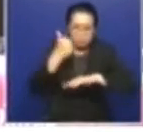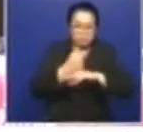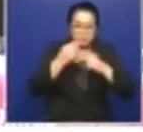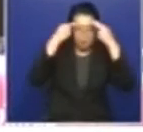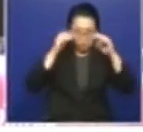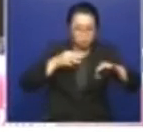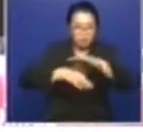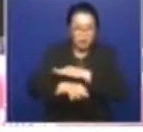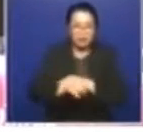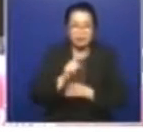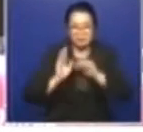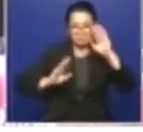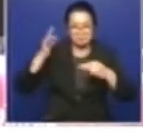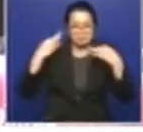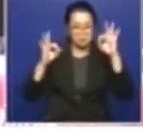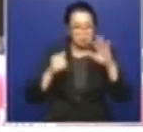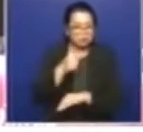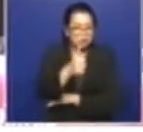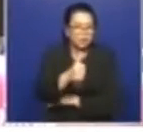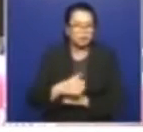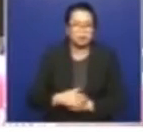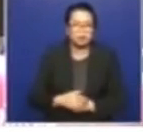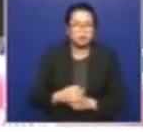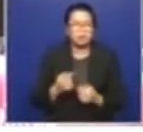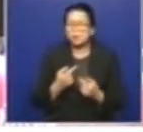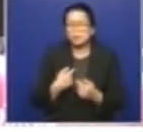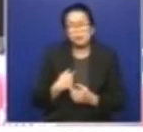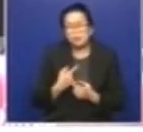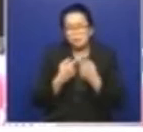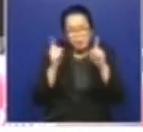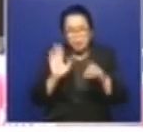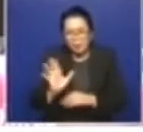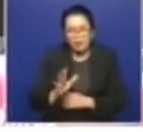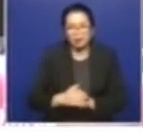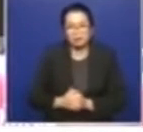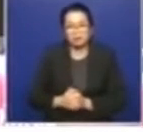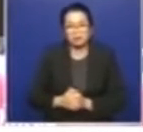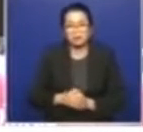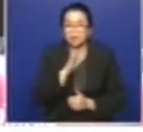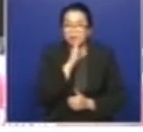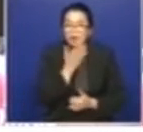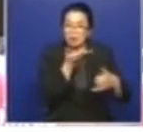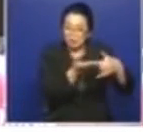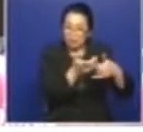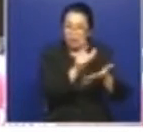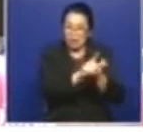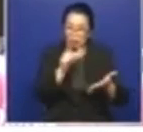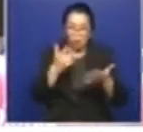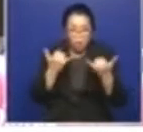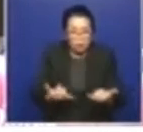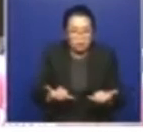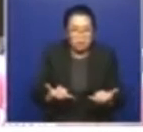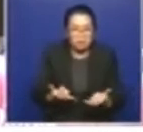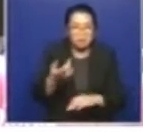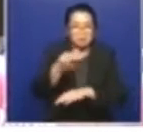าธิปไตยมั่นคงไม่เห็นแปลกลาออกแล้วก็นั่นได้และถ้าท่านลาออกวันนี้นะครับท่านประธานที่เคารพครับผมฝ